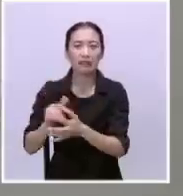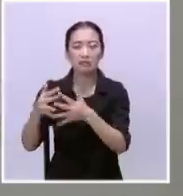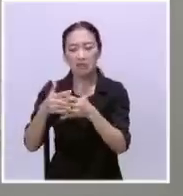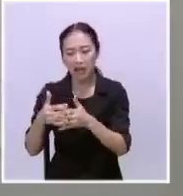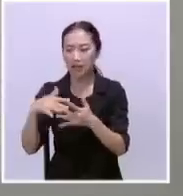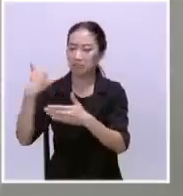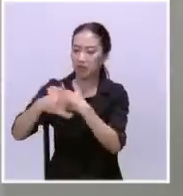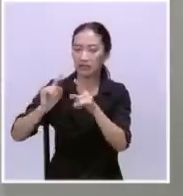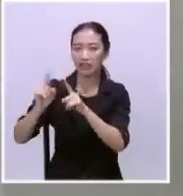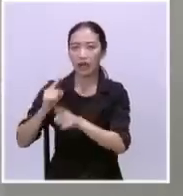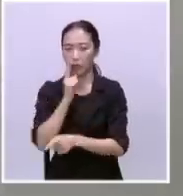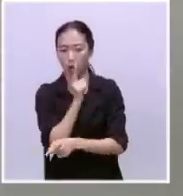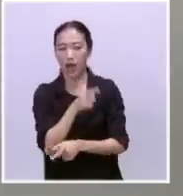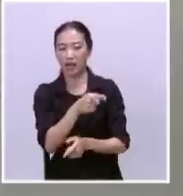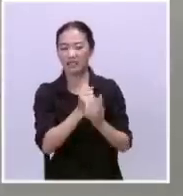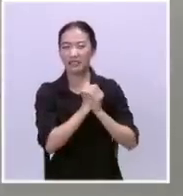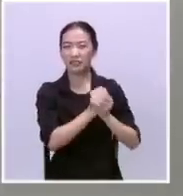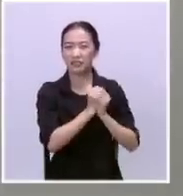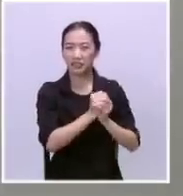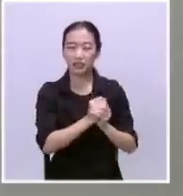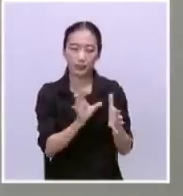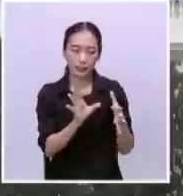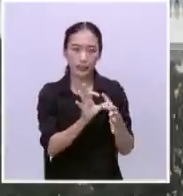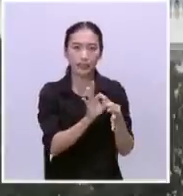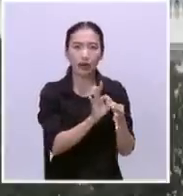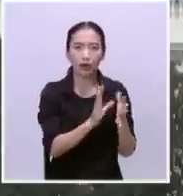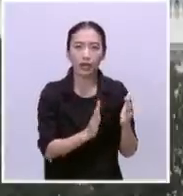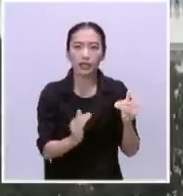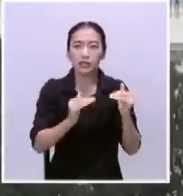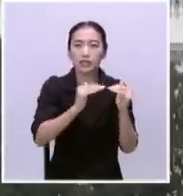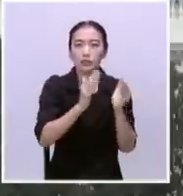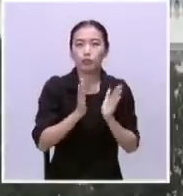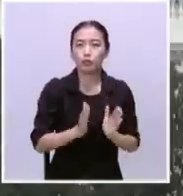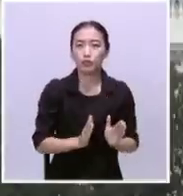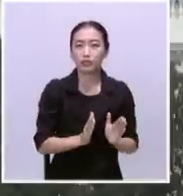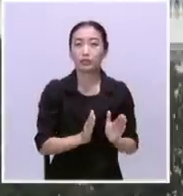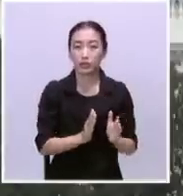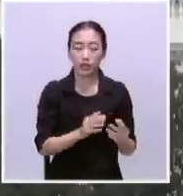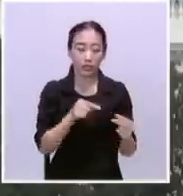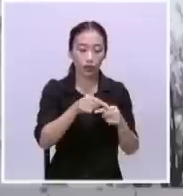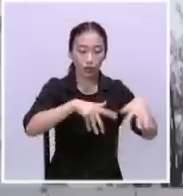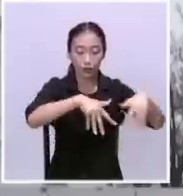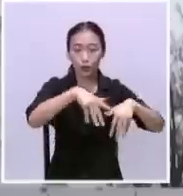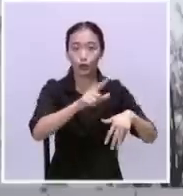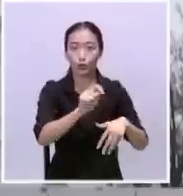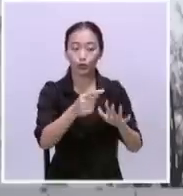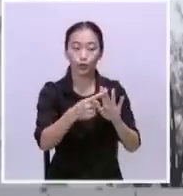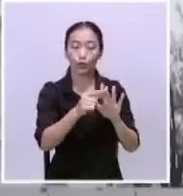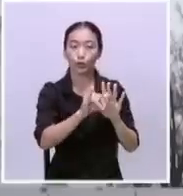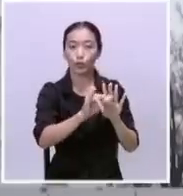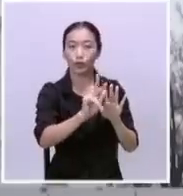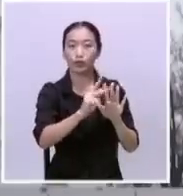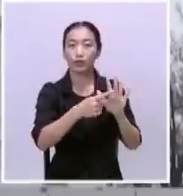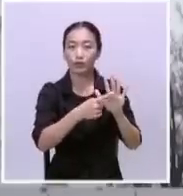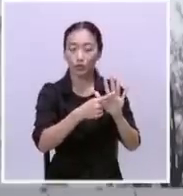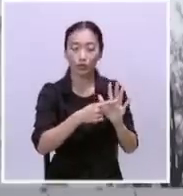จีนเรื่องของการละเมิดสิทธิมนุษยชนชาวอุยกูร์ในเขตปกครองตนเองซินเจียงค่ะทำให้สื่อจีนนะคะต้องมีการออกบ